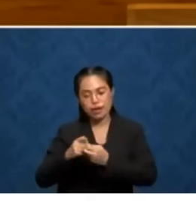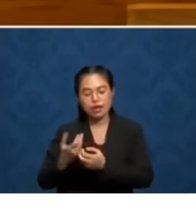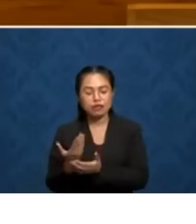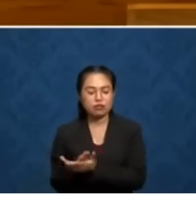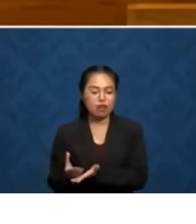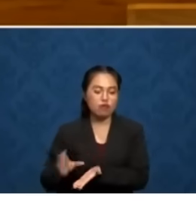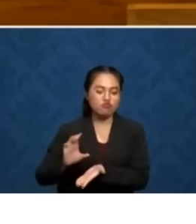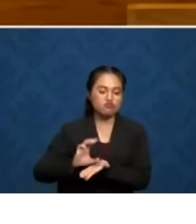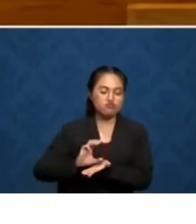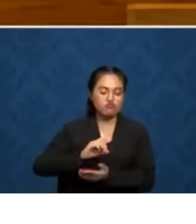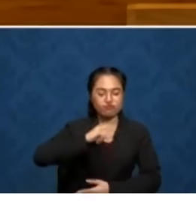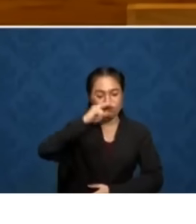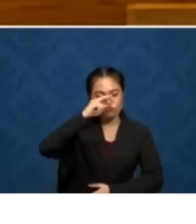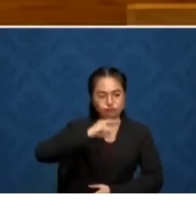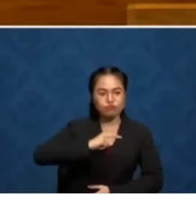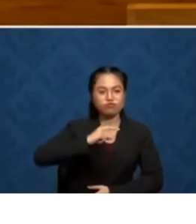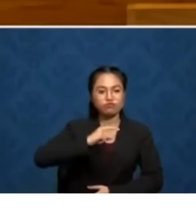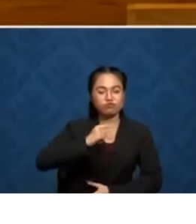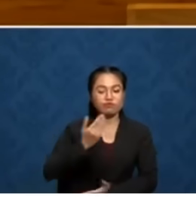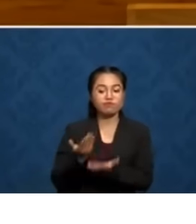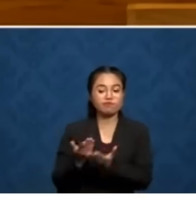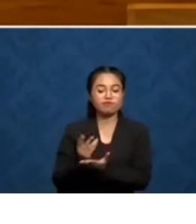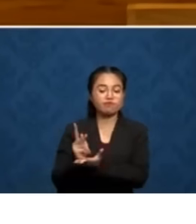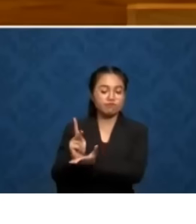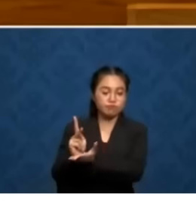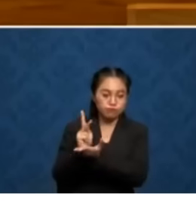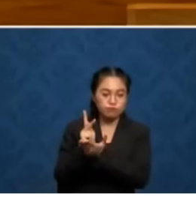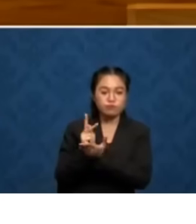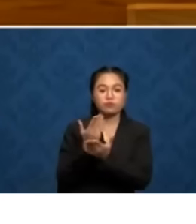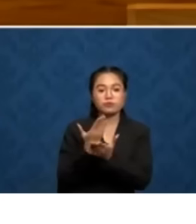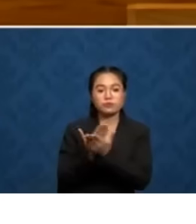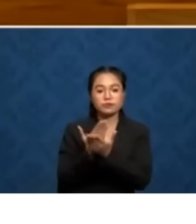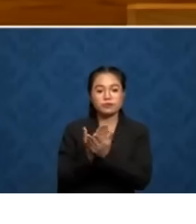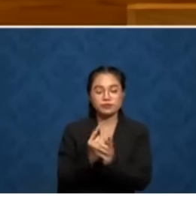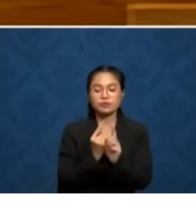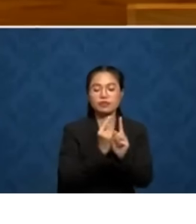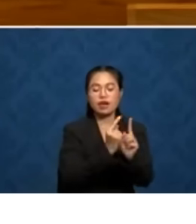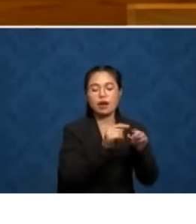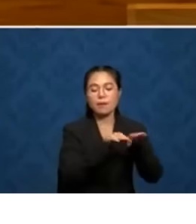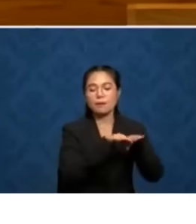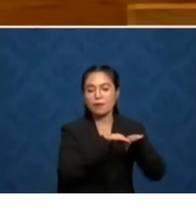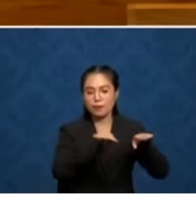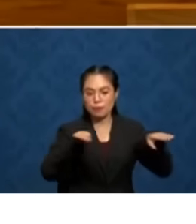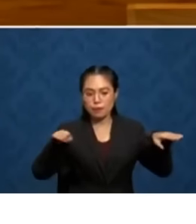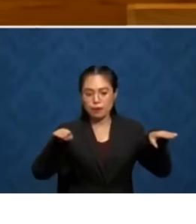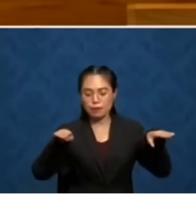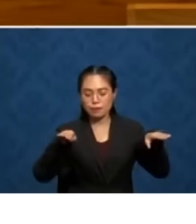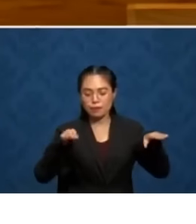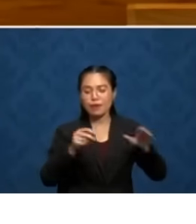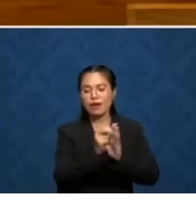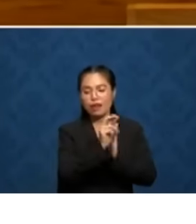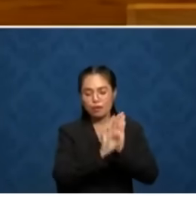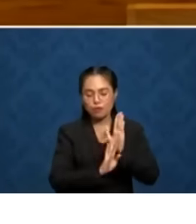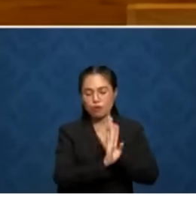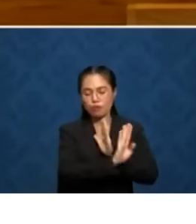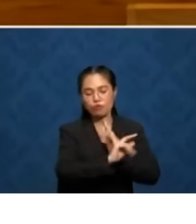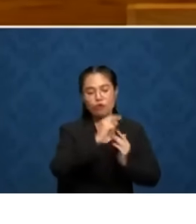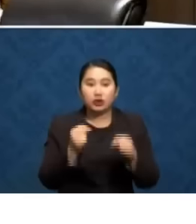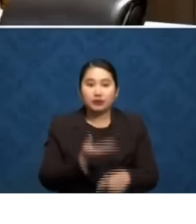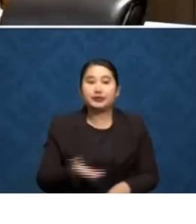แผ่นดินและการกู้เงินภายใต้กรอบวินัยการเงินการคลังของประเทศอย่างเคร่ง